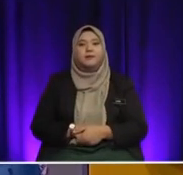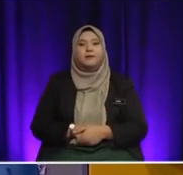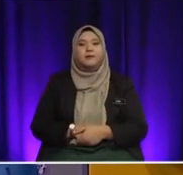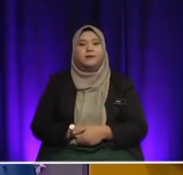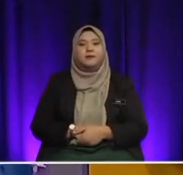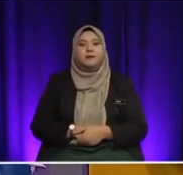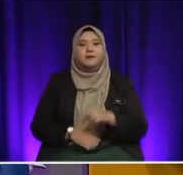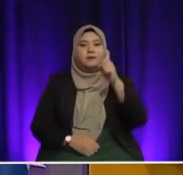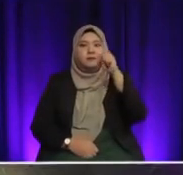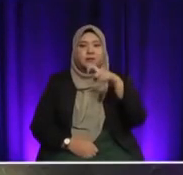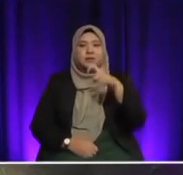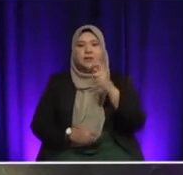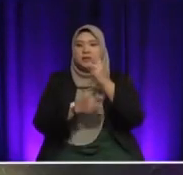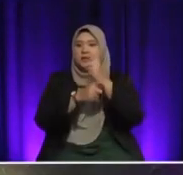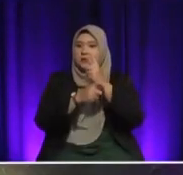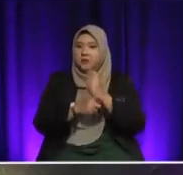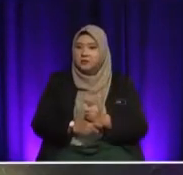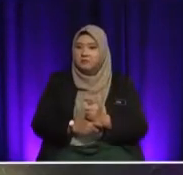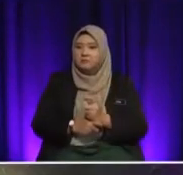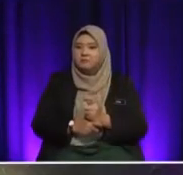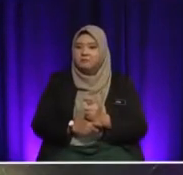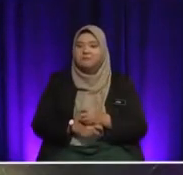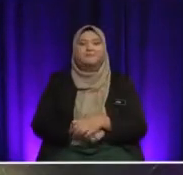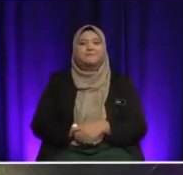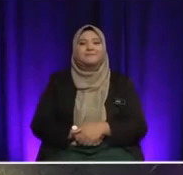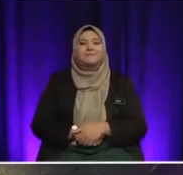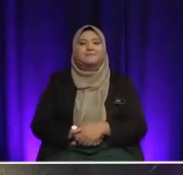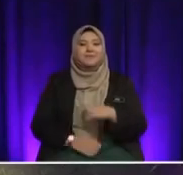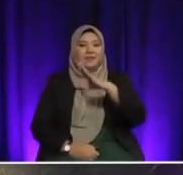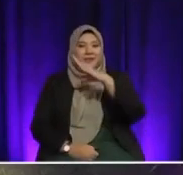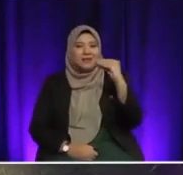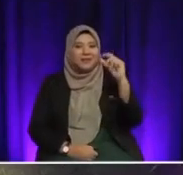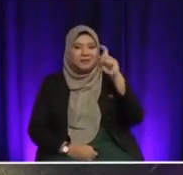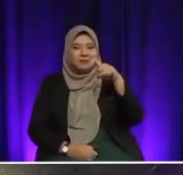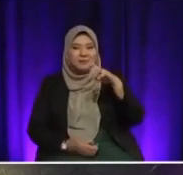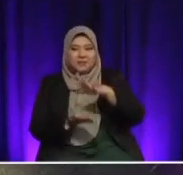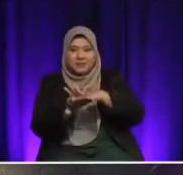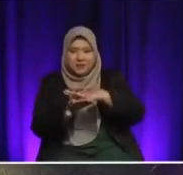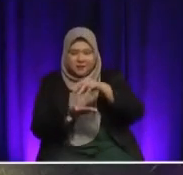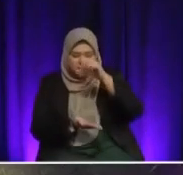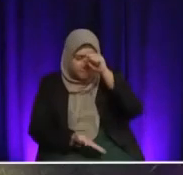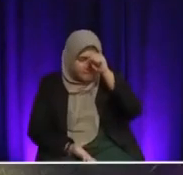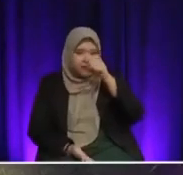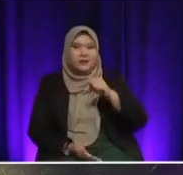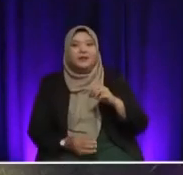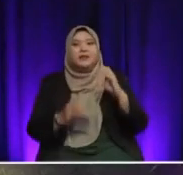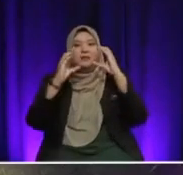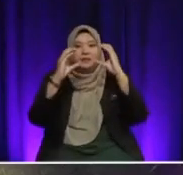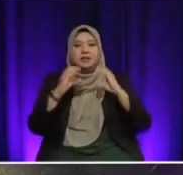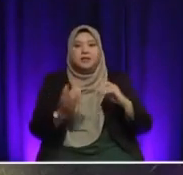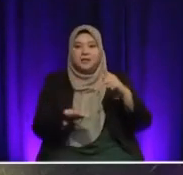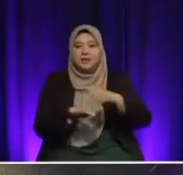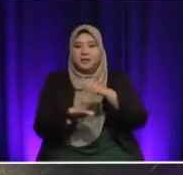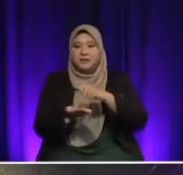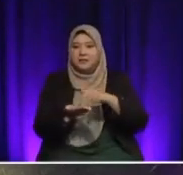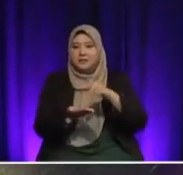Semua murid saya hafal tak rumus ni? Sepatutnya kena hafal tak untuk soalan peperiksaan SPM. Penting untuk murid-murid hafal?